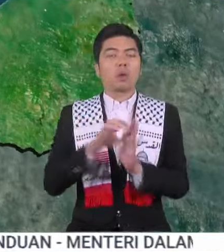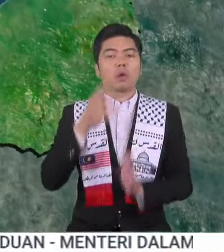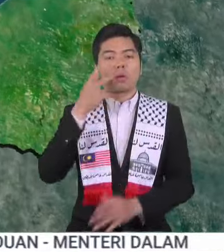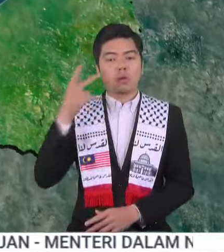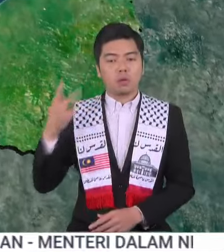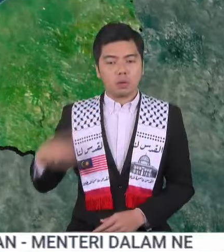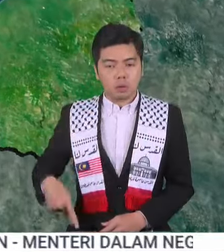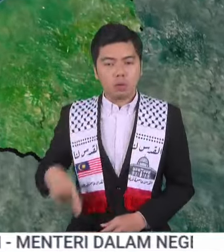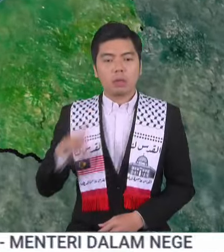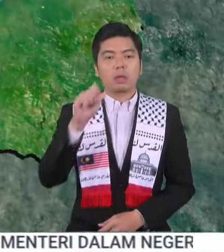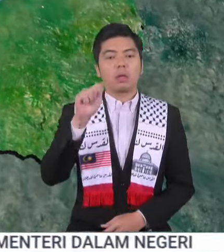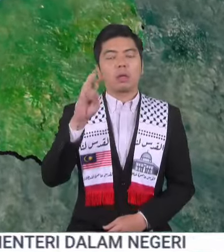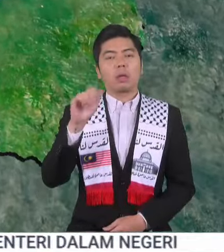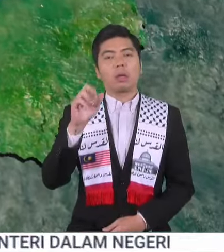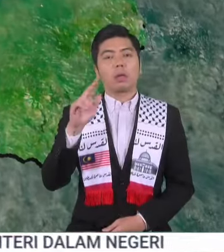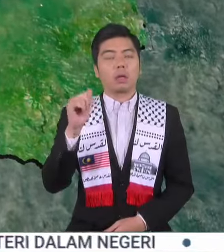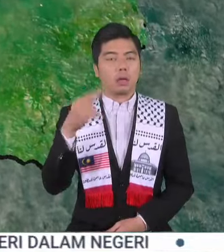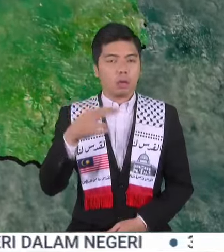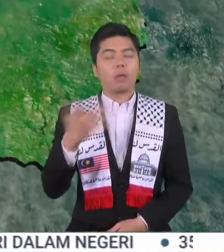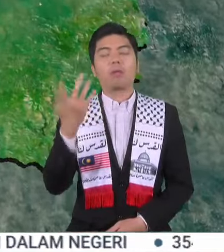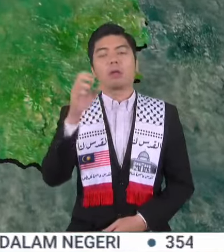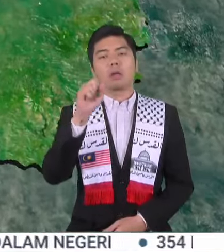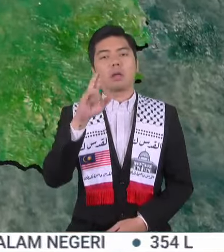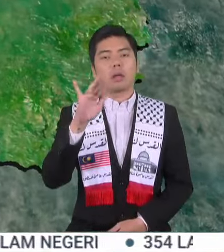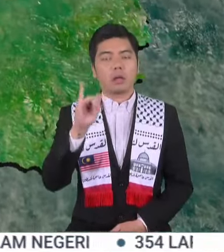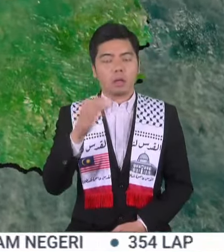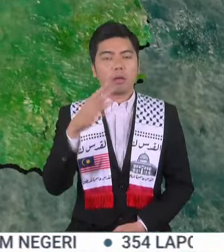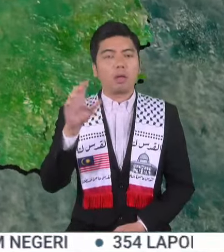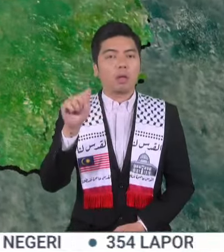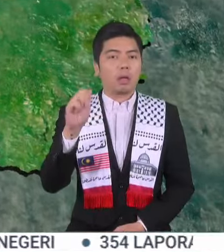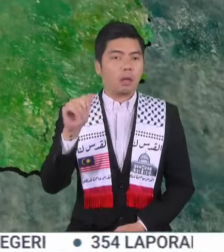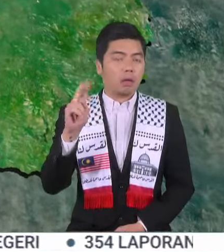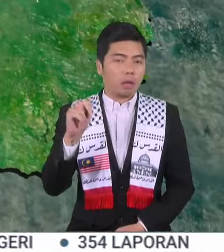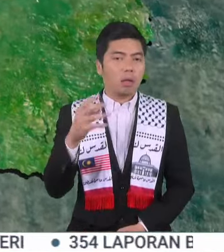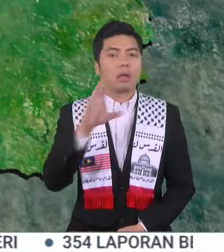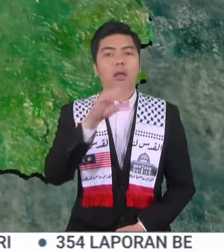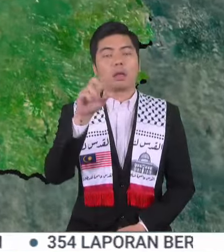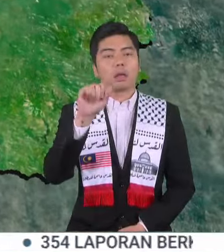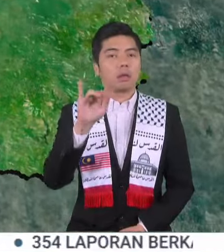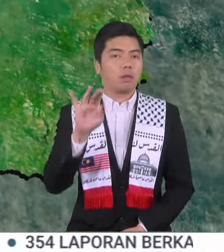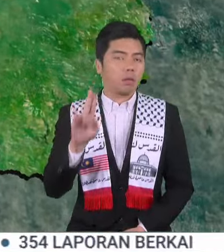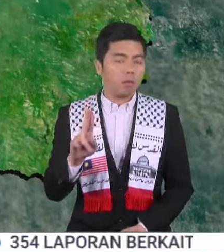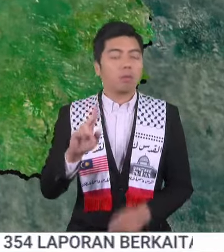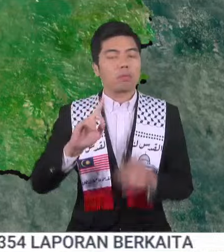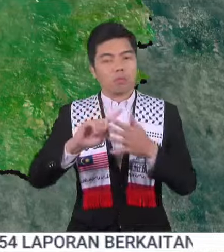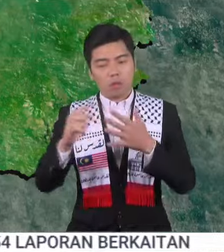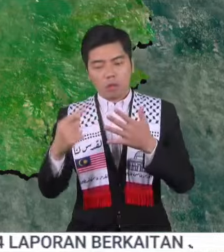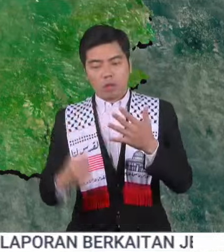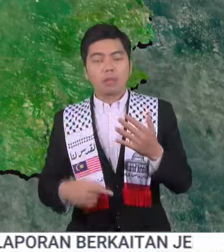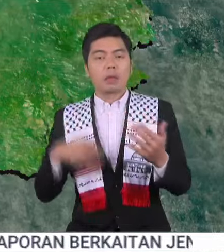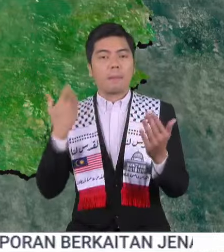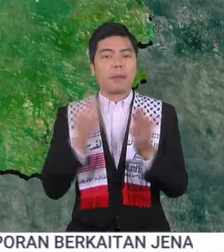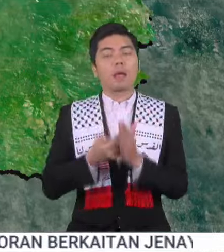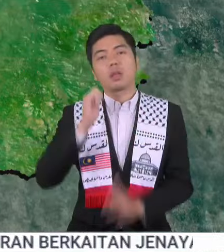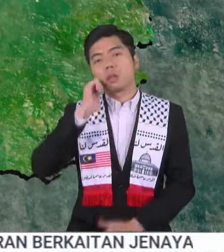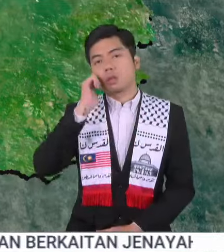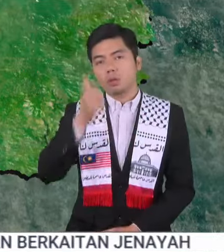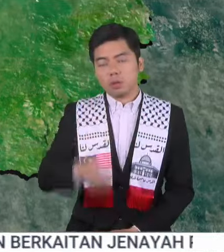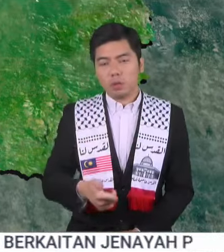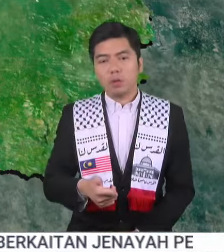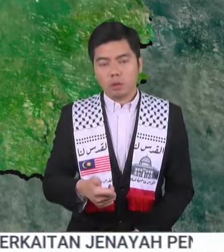Serian, Samarahan, Seri Aman, Betong, Sibu dan juga Sarike di negeri Sarawak sehingga ke hari esok,